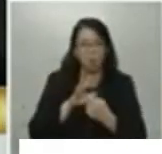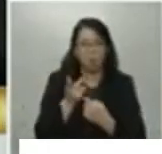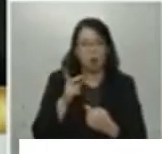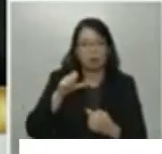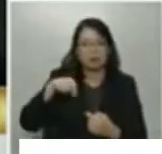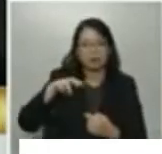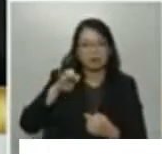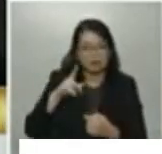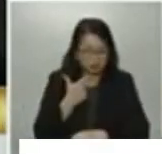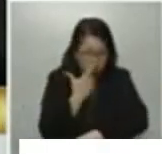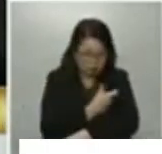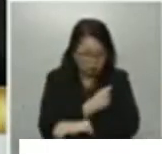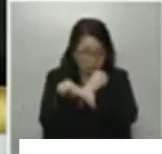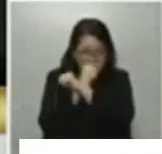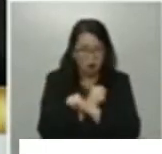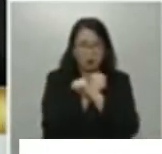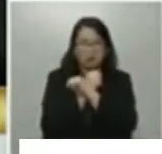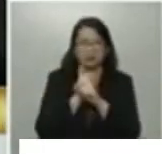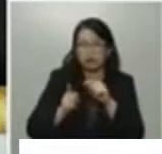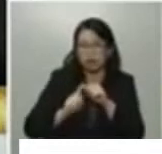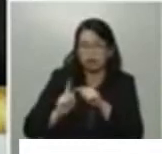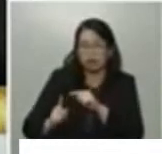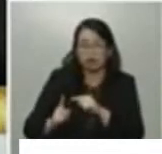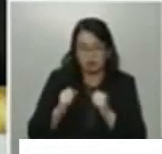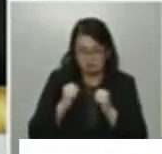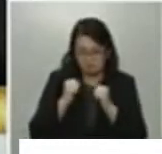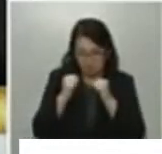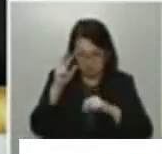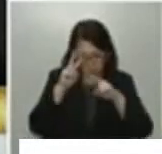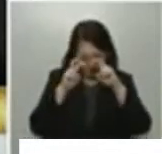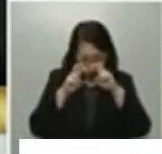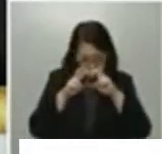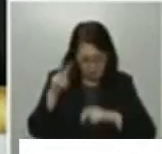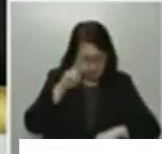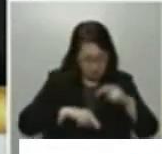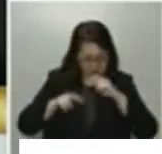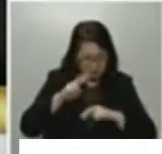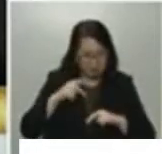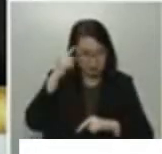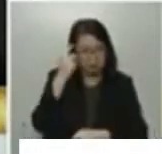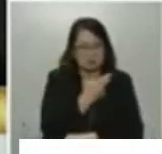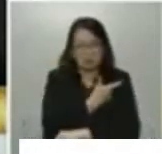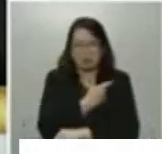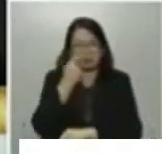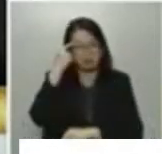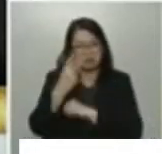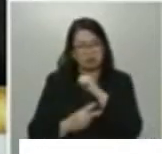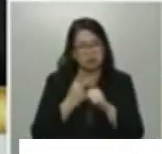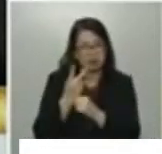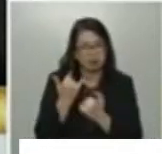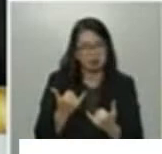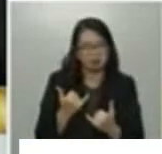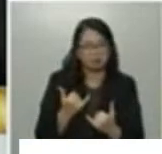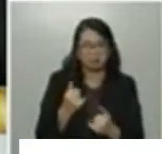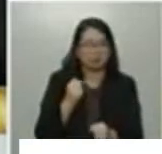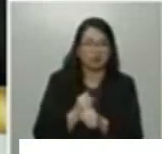1ปีข้างหน้านี้วัคซีนป้องกันไวรัสตัวนี้ก็คงจะทำได้ไม่สำเร็จถึงแม้ว่าจะเคย